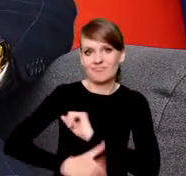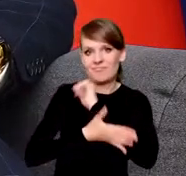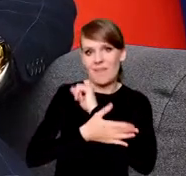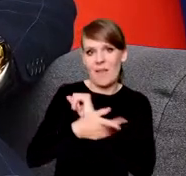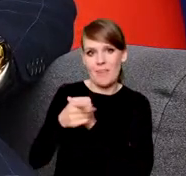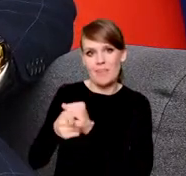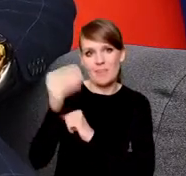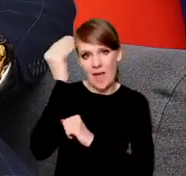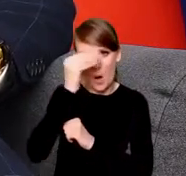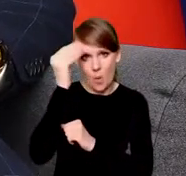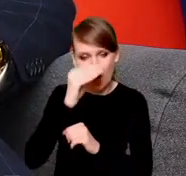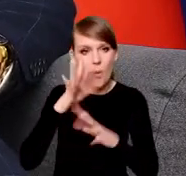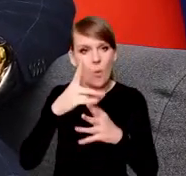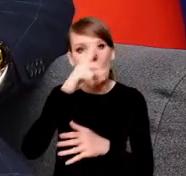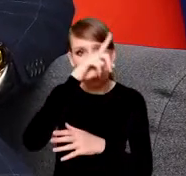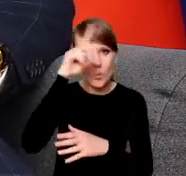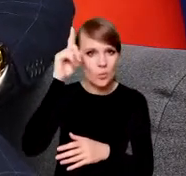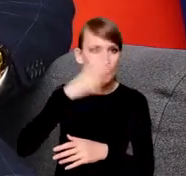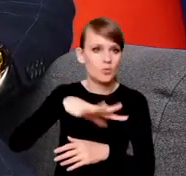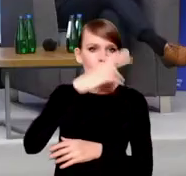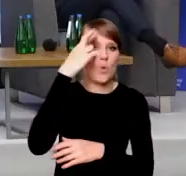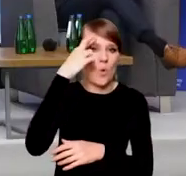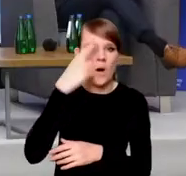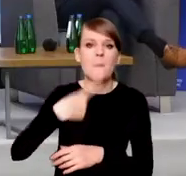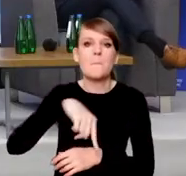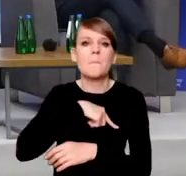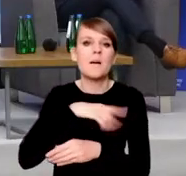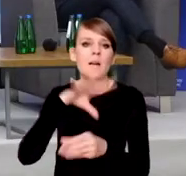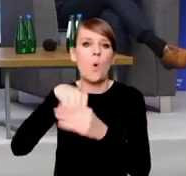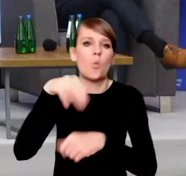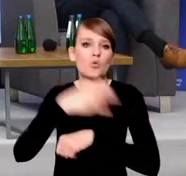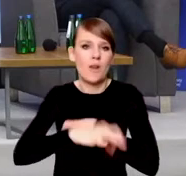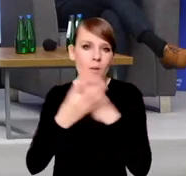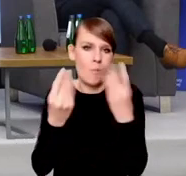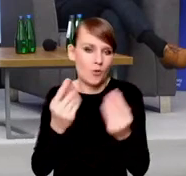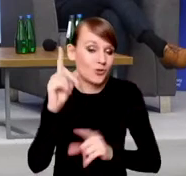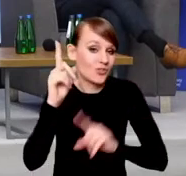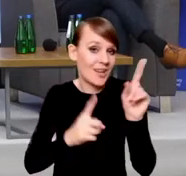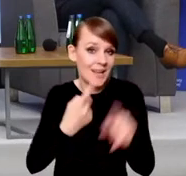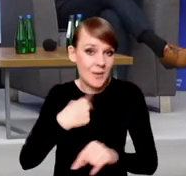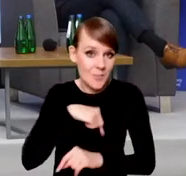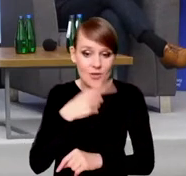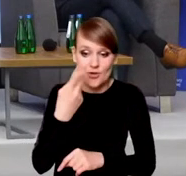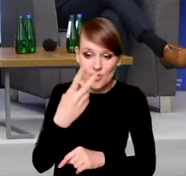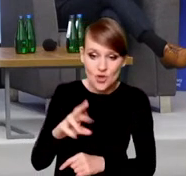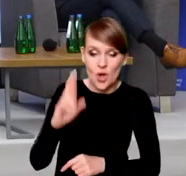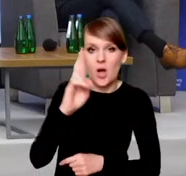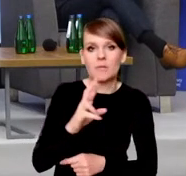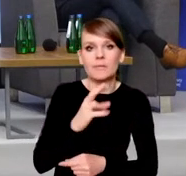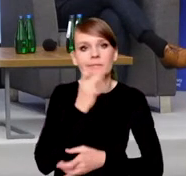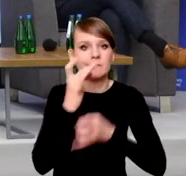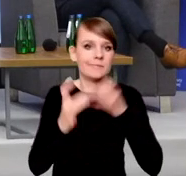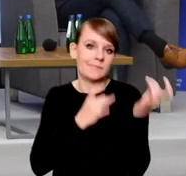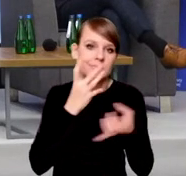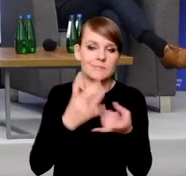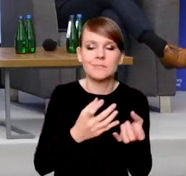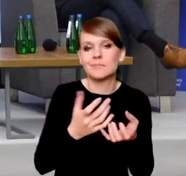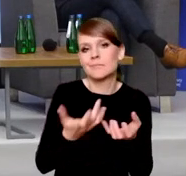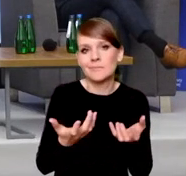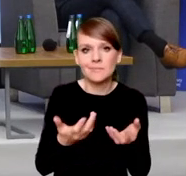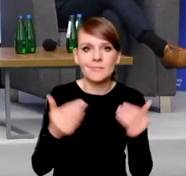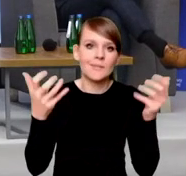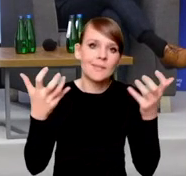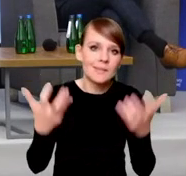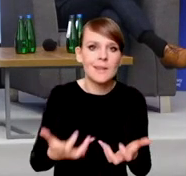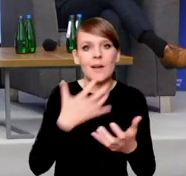społeczeństwo rozumie, po co my jesteśmy na tych uczelniach, dlaczego czasami jako doktoranci marudzimy, że być może chcielibyśmy